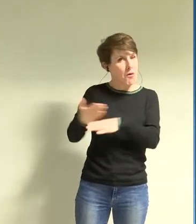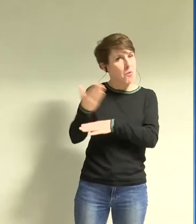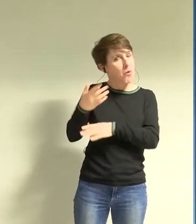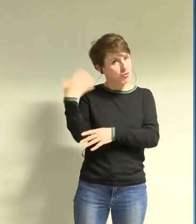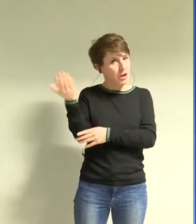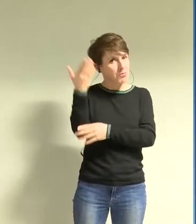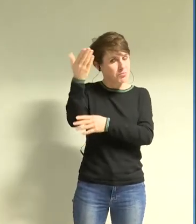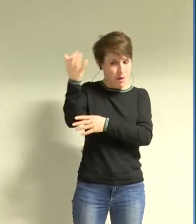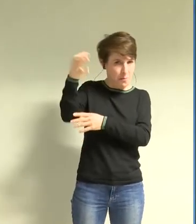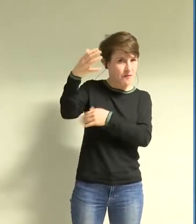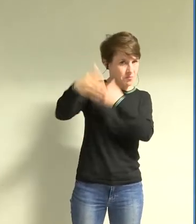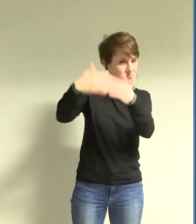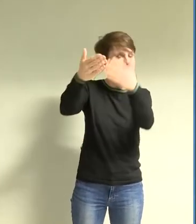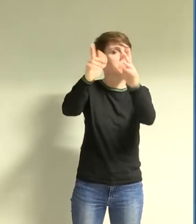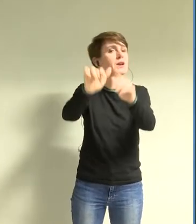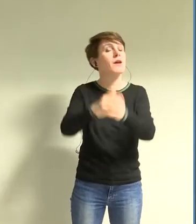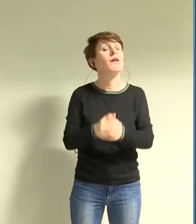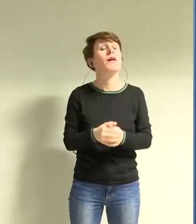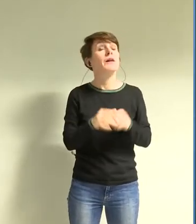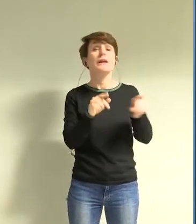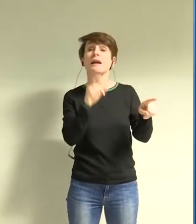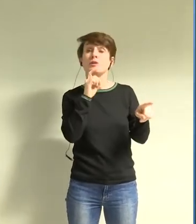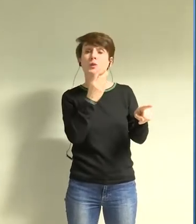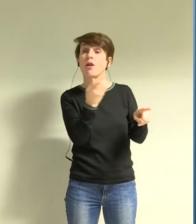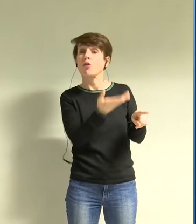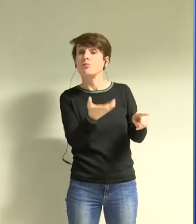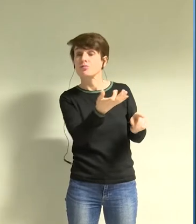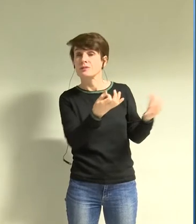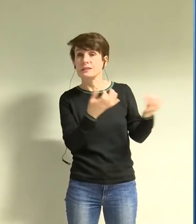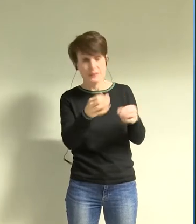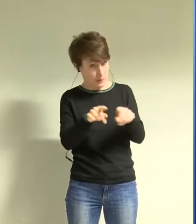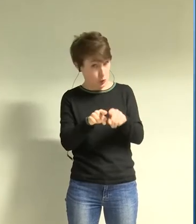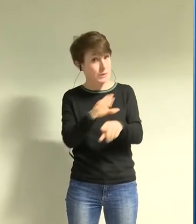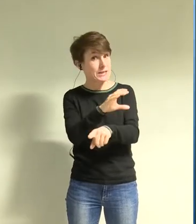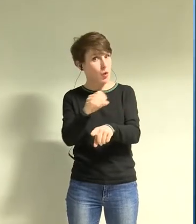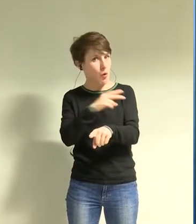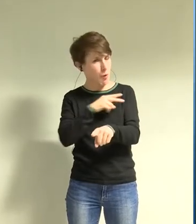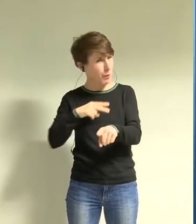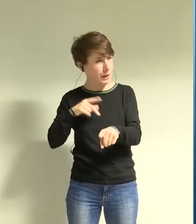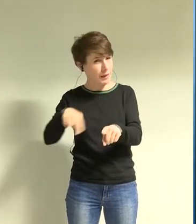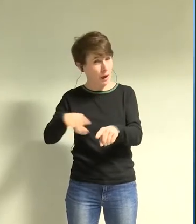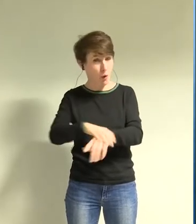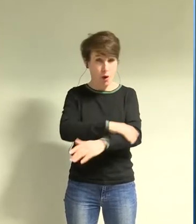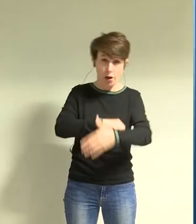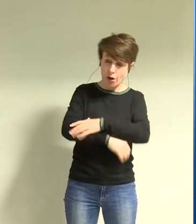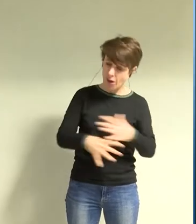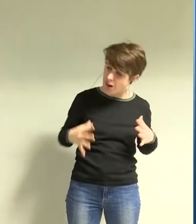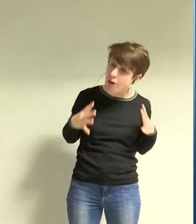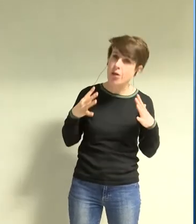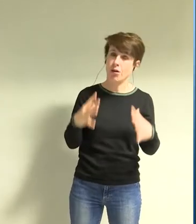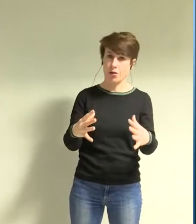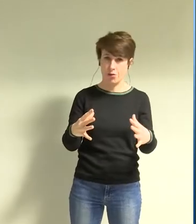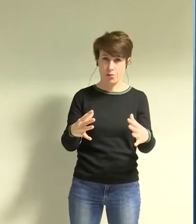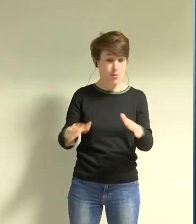ça a été dit pas me planter madame septième point par les copropriétaires eux mêmes qui se sont vraiment investis depuis le début de ce plan de